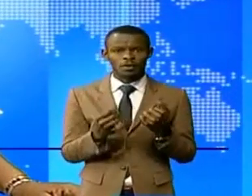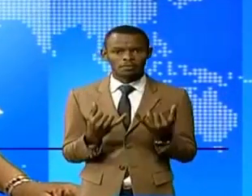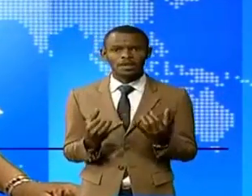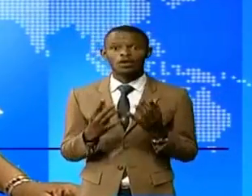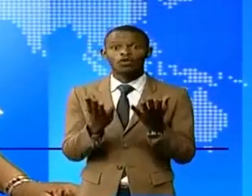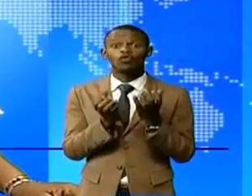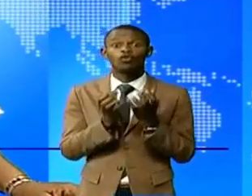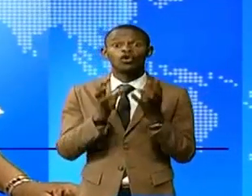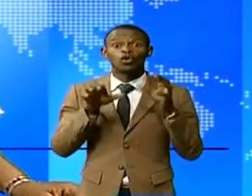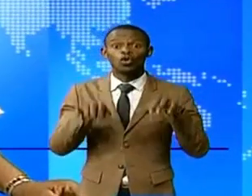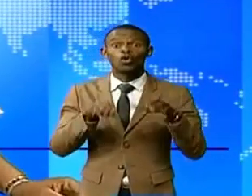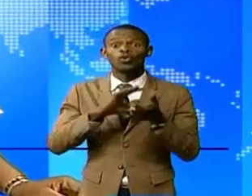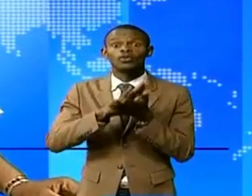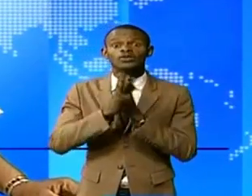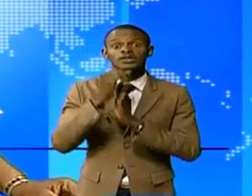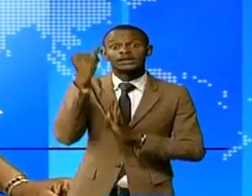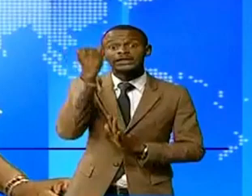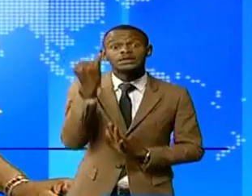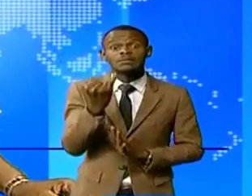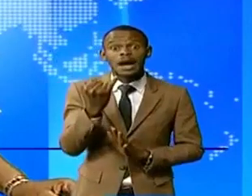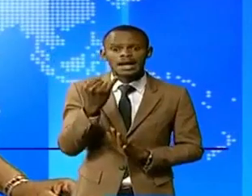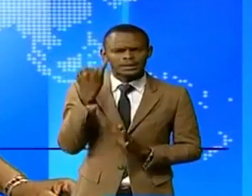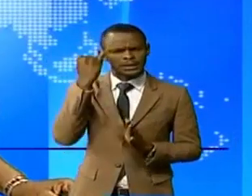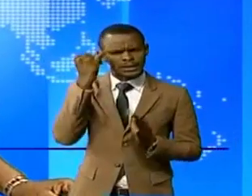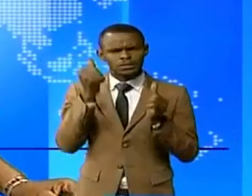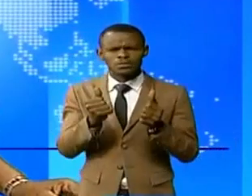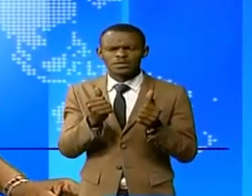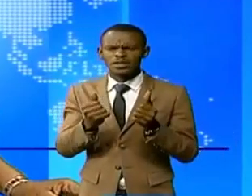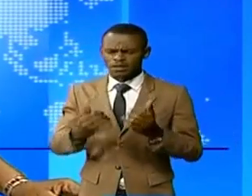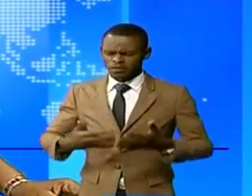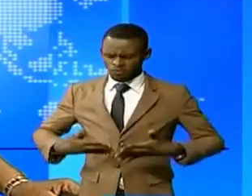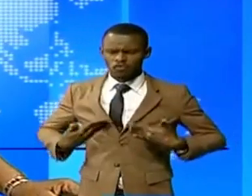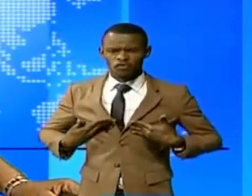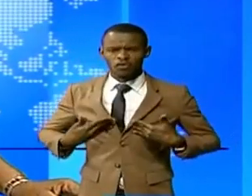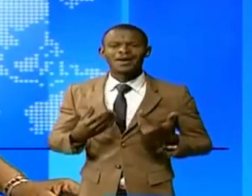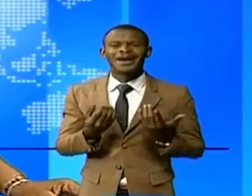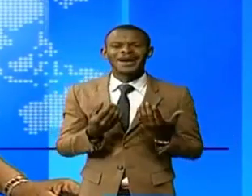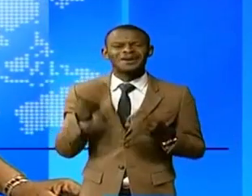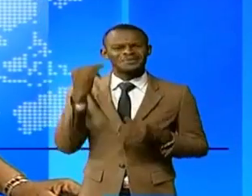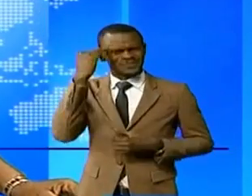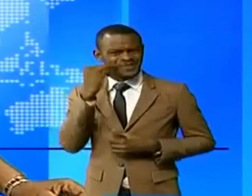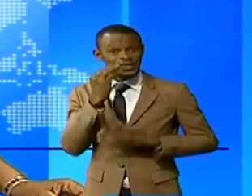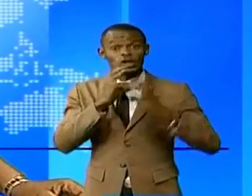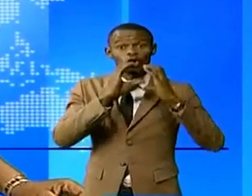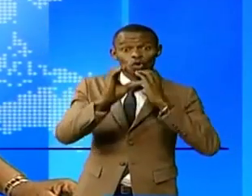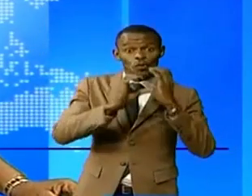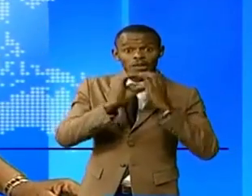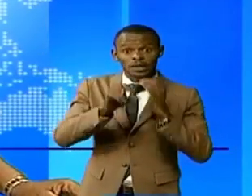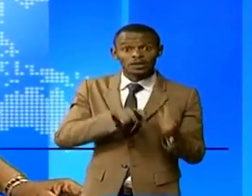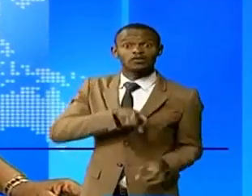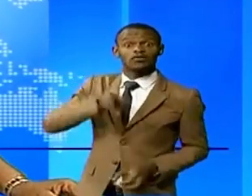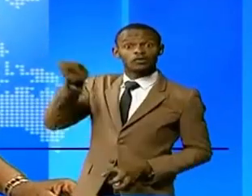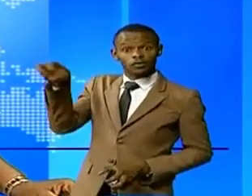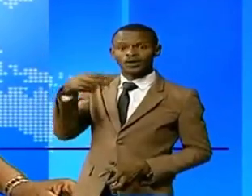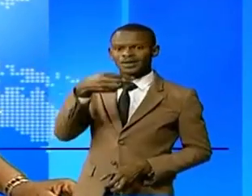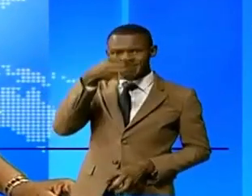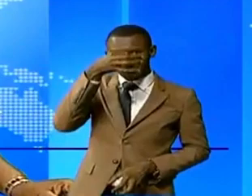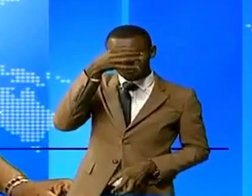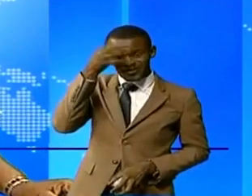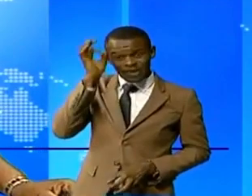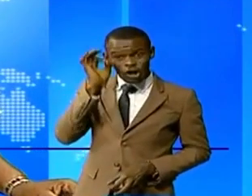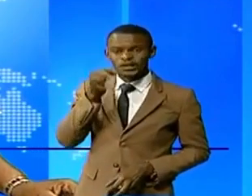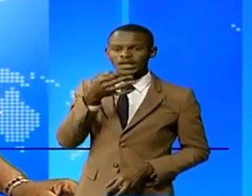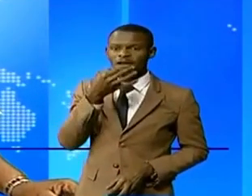Médias, Patrick Muyaya, ici en République démocratique du Congo, en séjour de travail en France à Paris. Il